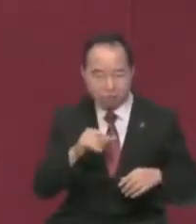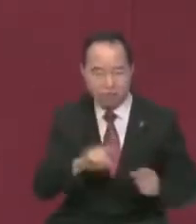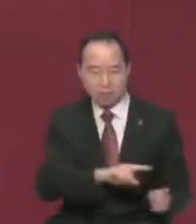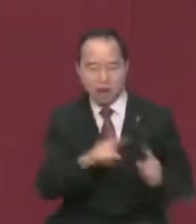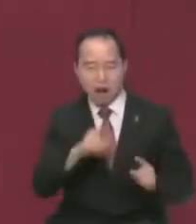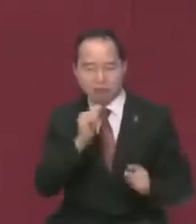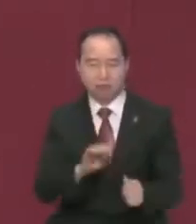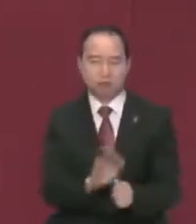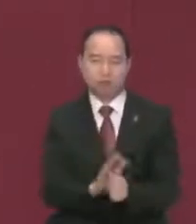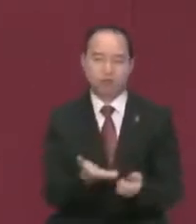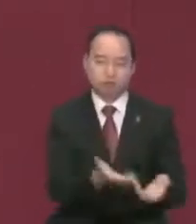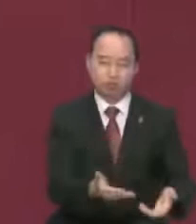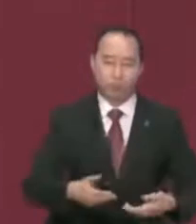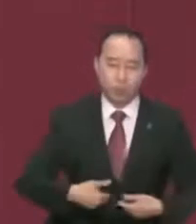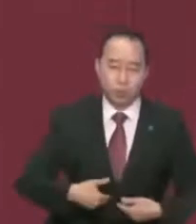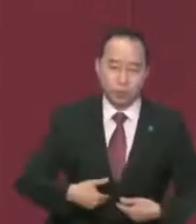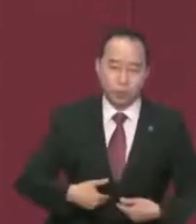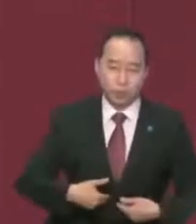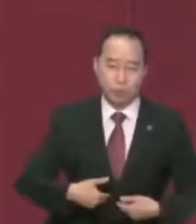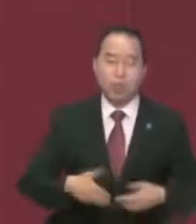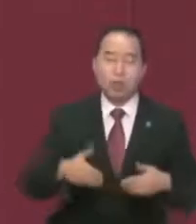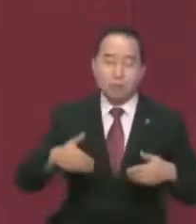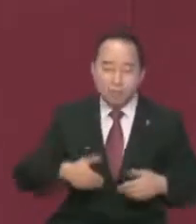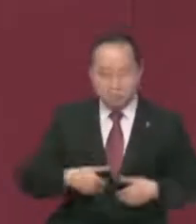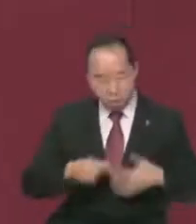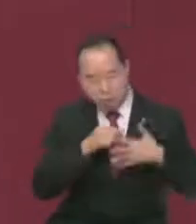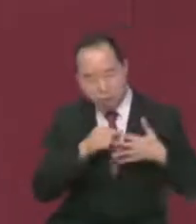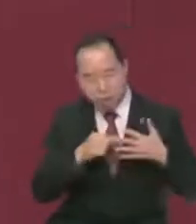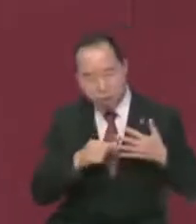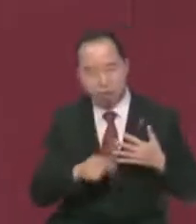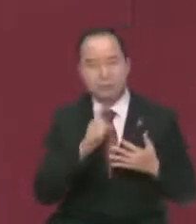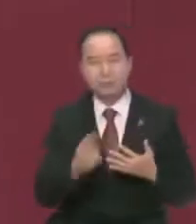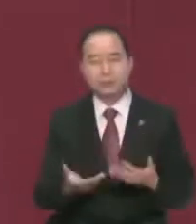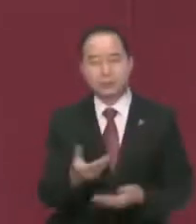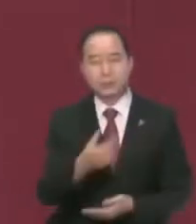그것을 위해 꼭 필요한 몇 가지를 말씀드리겠습니다.